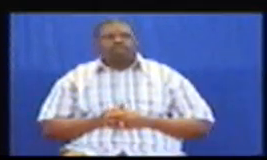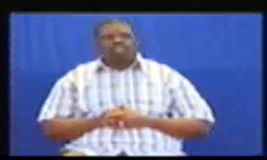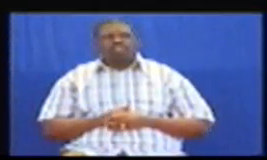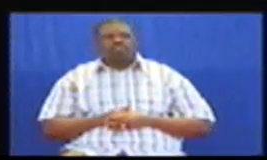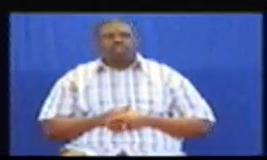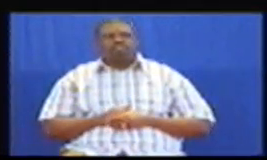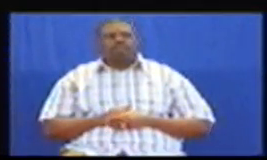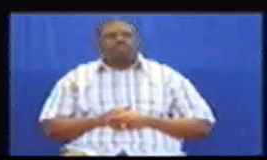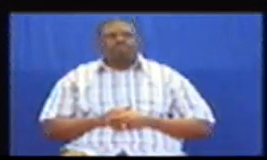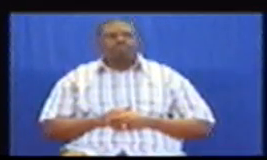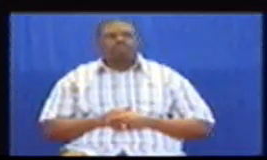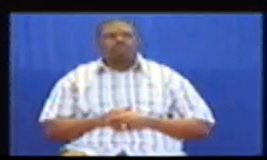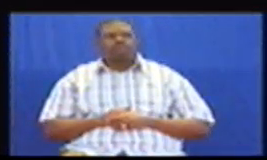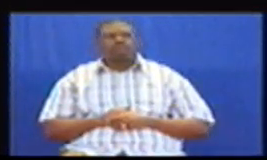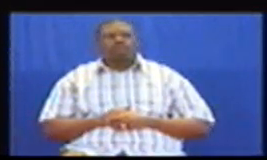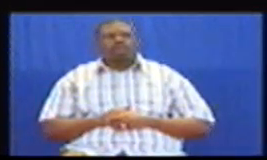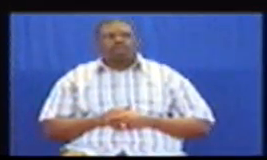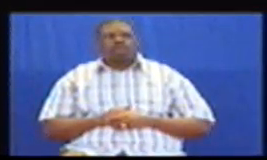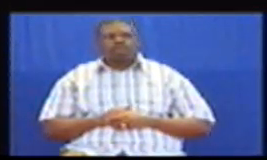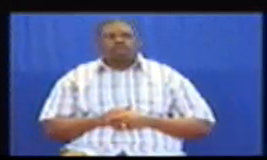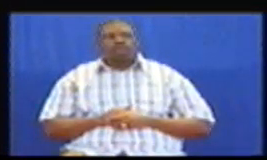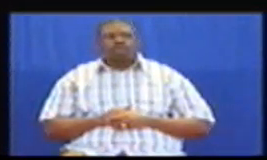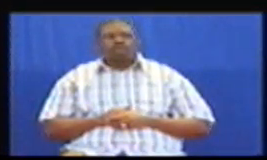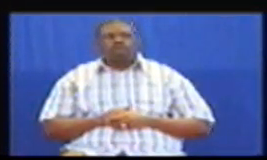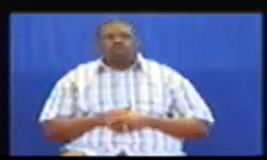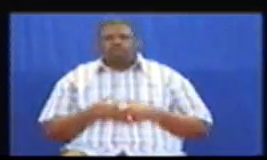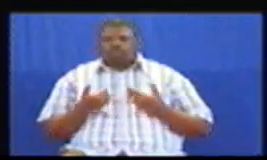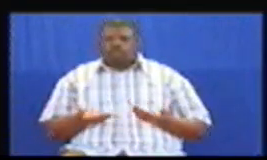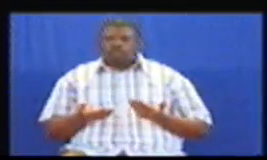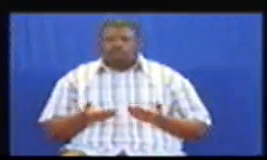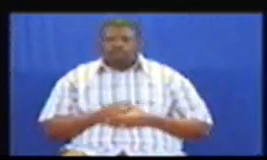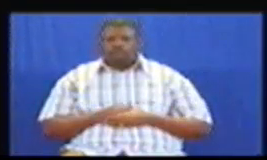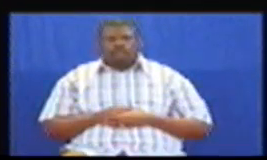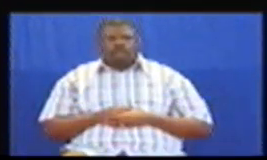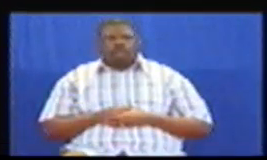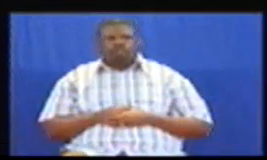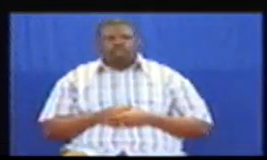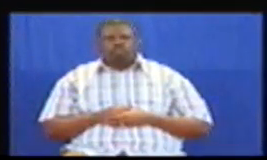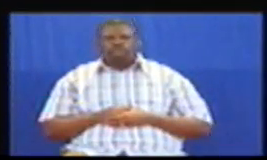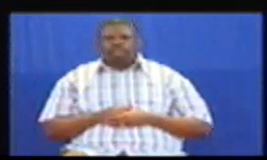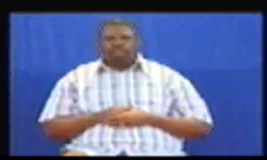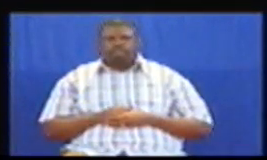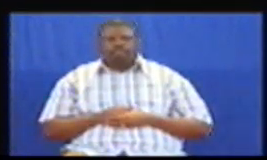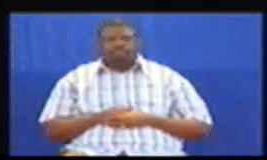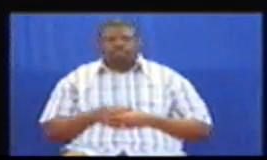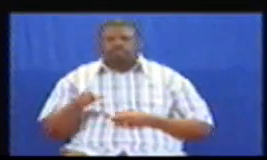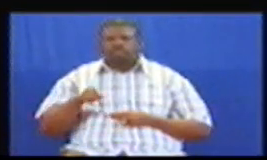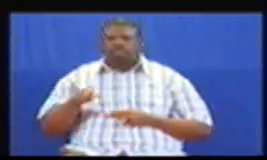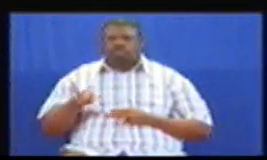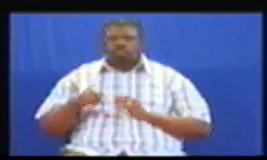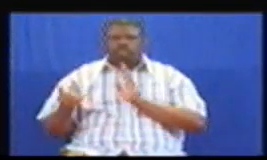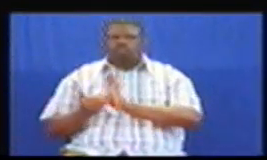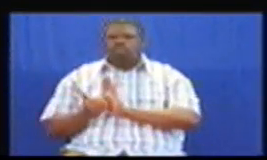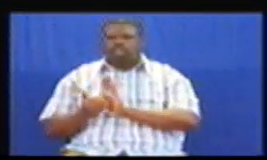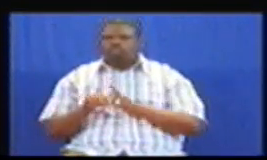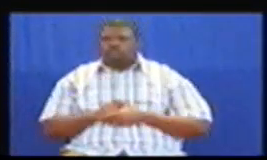na hili najulikana, kama ziko consensus zote kuhusu katiba, ziko consensus zote kuhusu sheria,